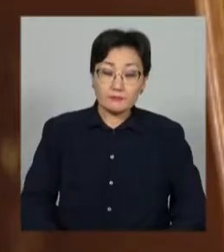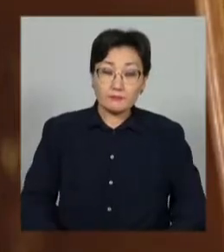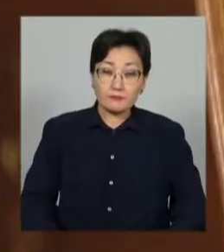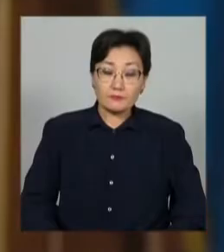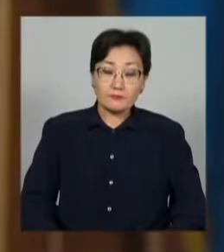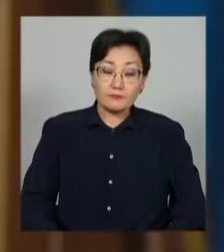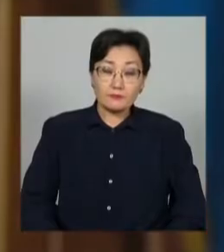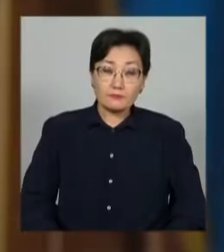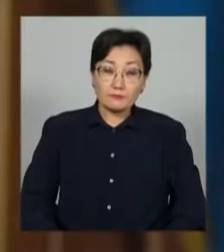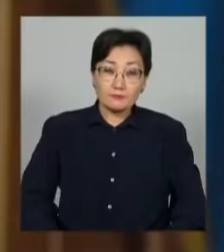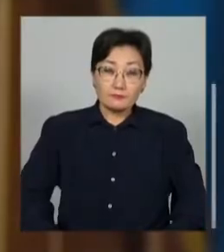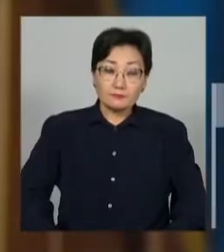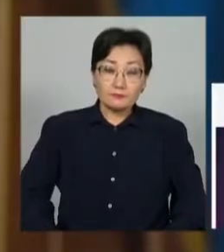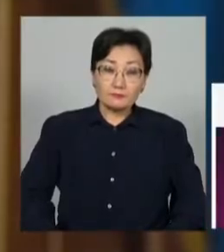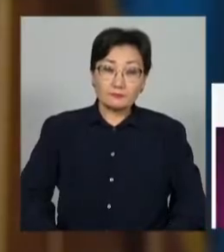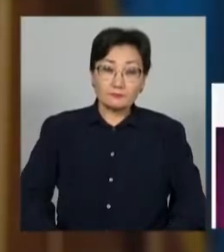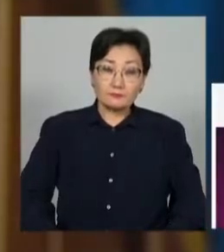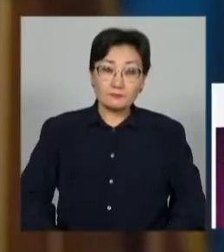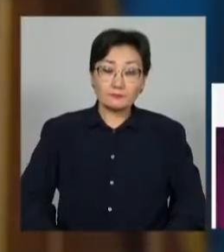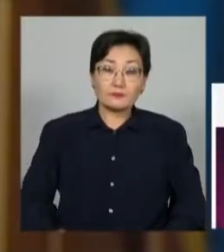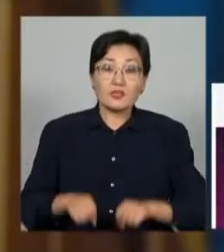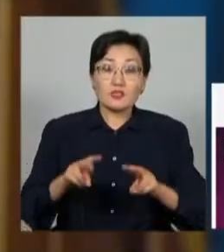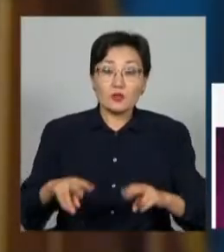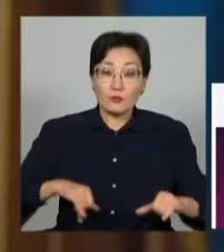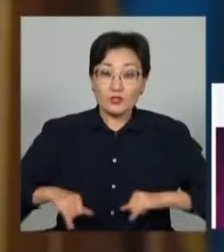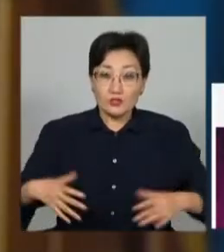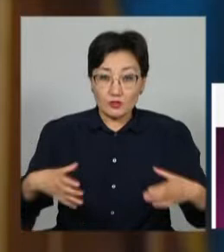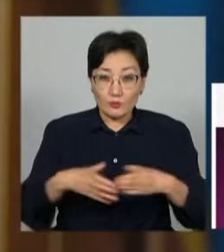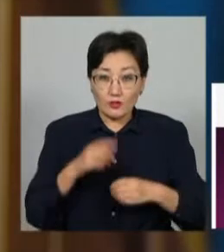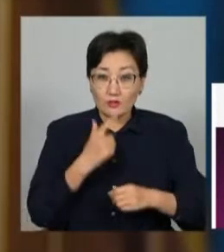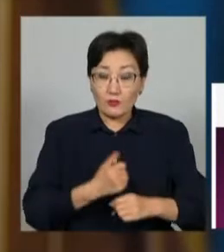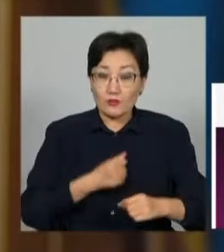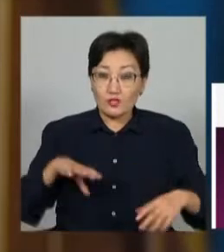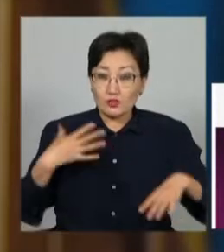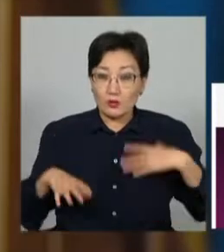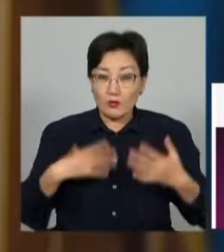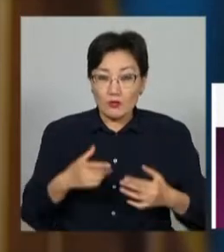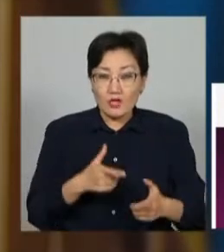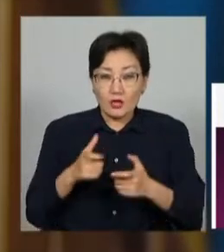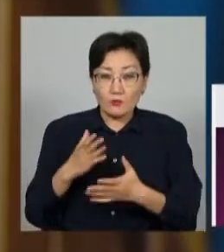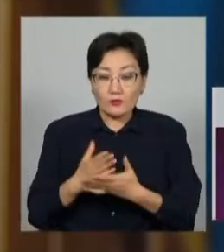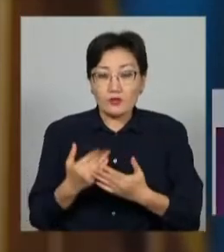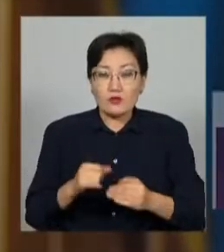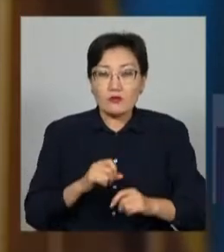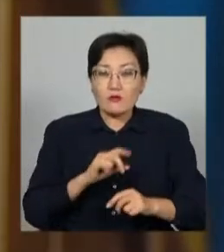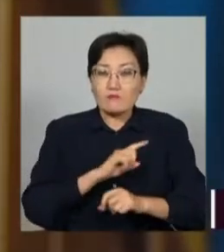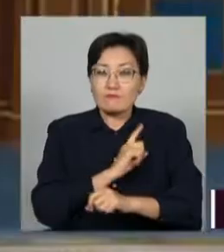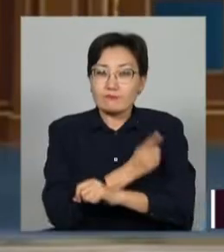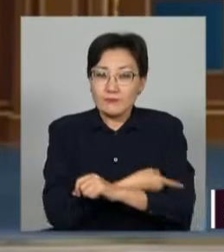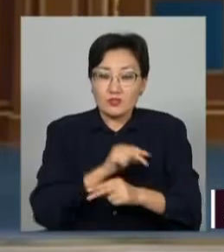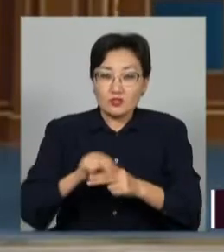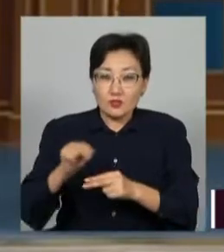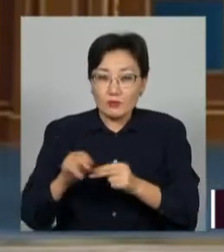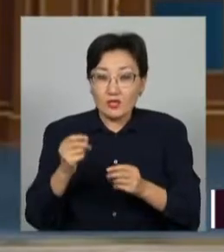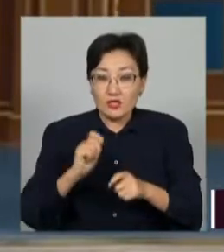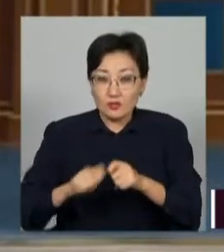Очень многие боевики, в том числе их командиры. Арнайы бұзақ тұп, әскери жаттығулардан өтіп қаруланған, оларды мықты күш басқарып